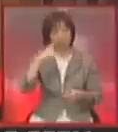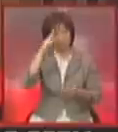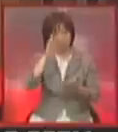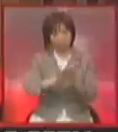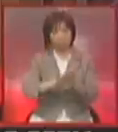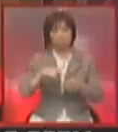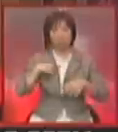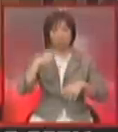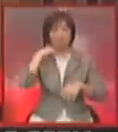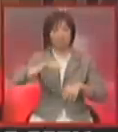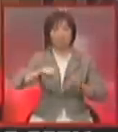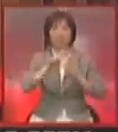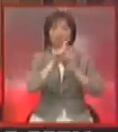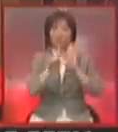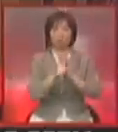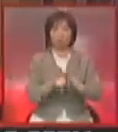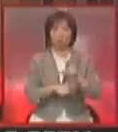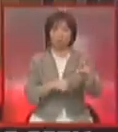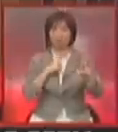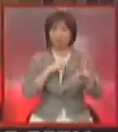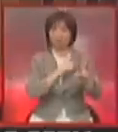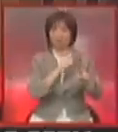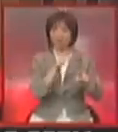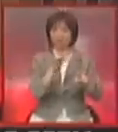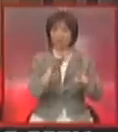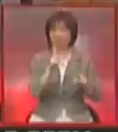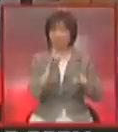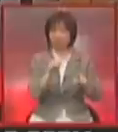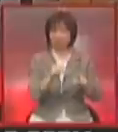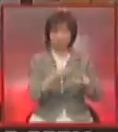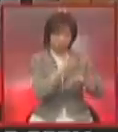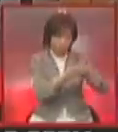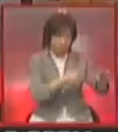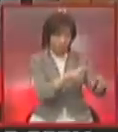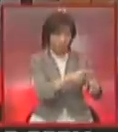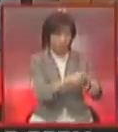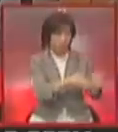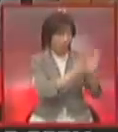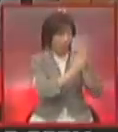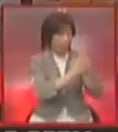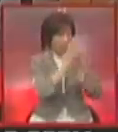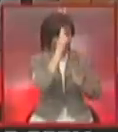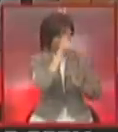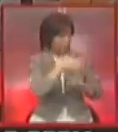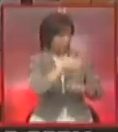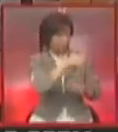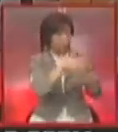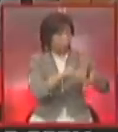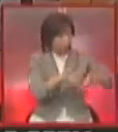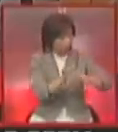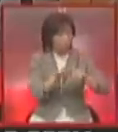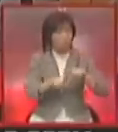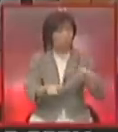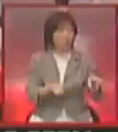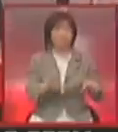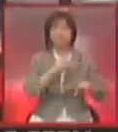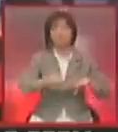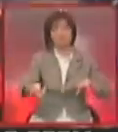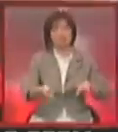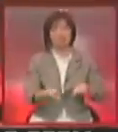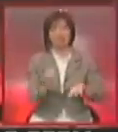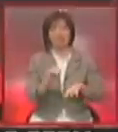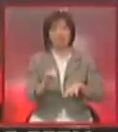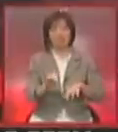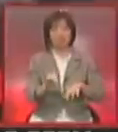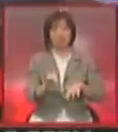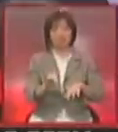law. Si Senator Judge Kiko Pangilinan naman nakiusap sa depensa na humingi na lang ng permiso mula kay Corona, pero di rin umubra. Kinwestiyon